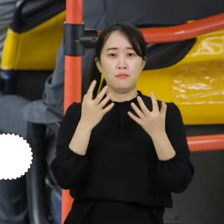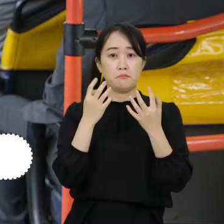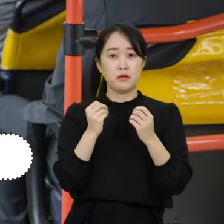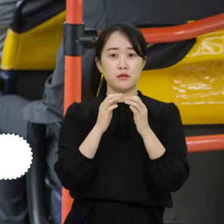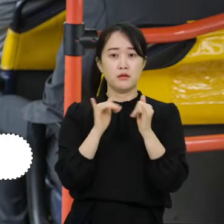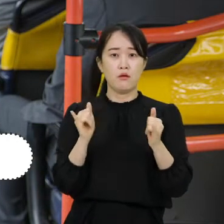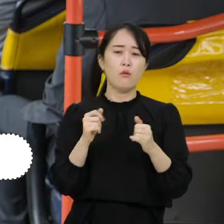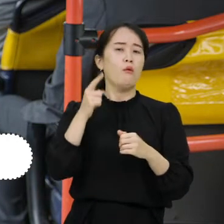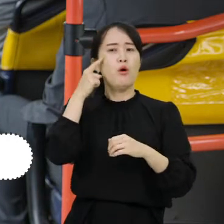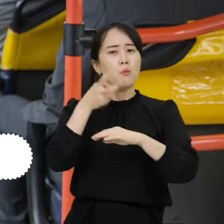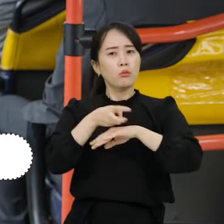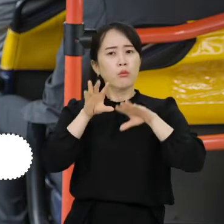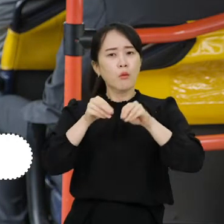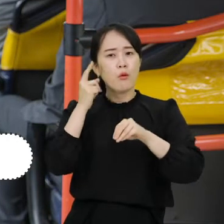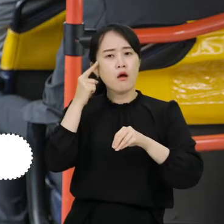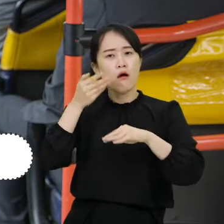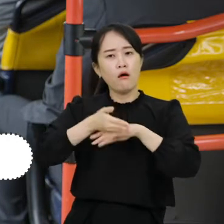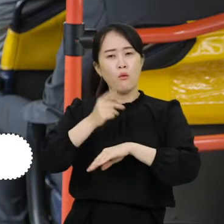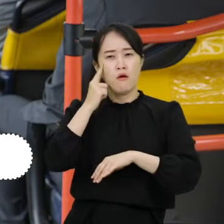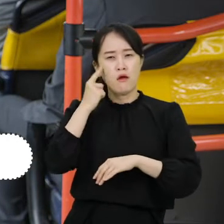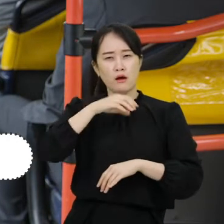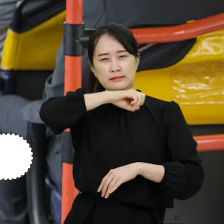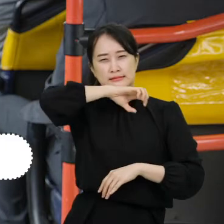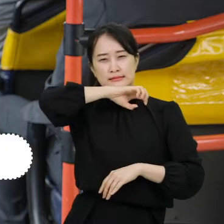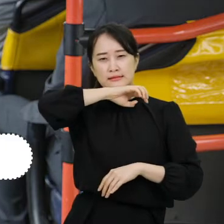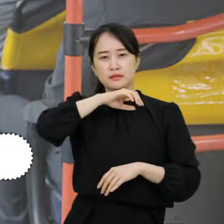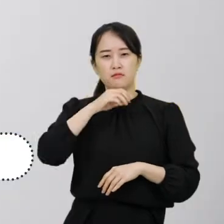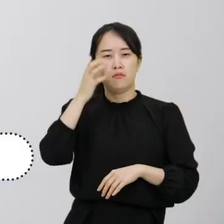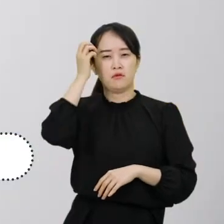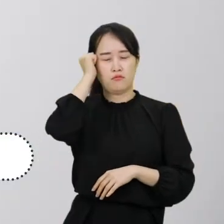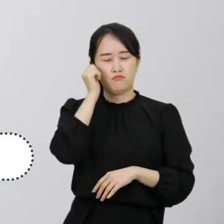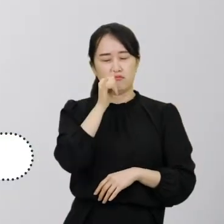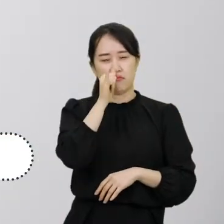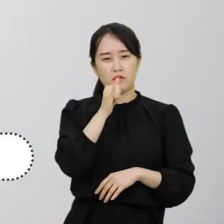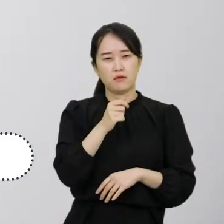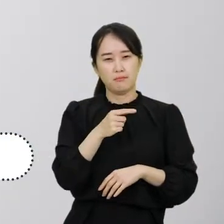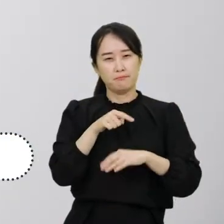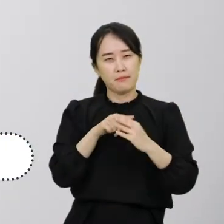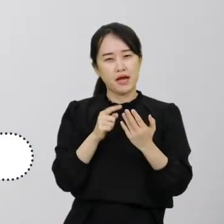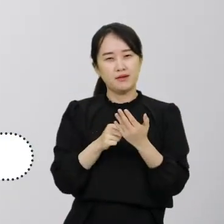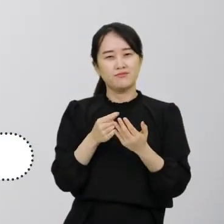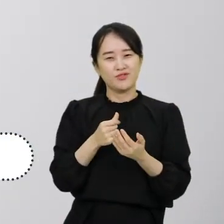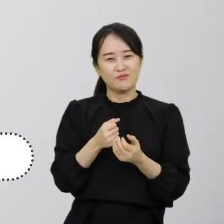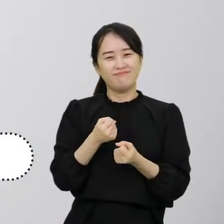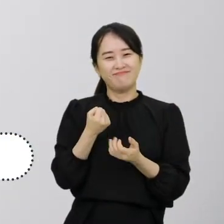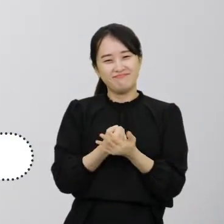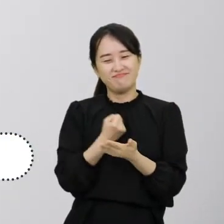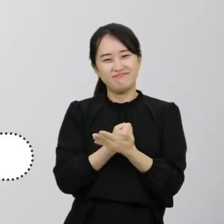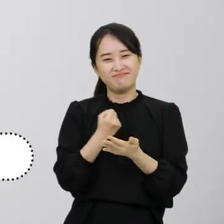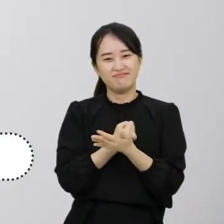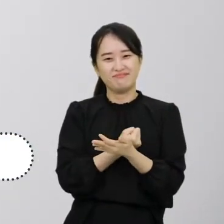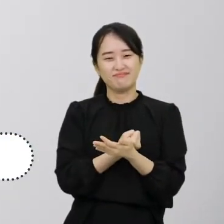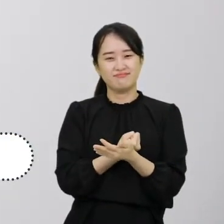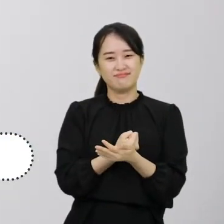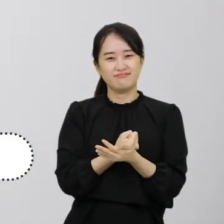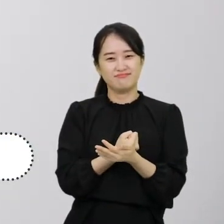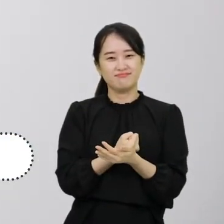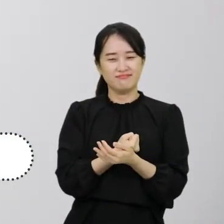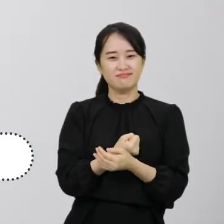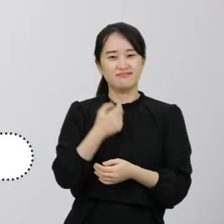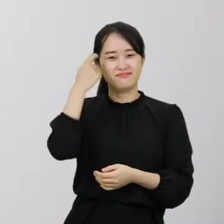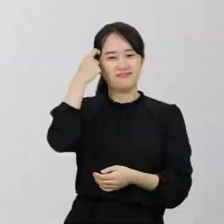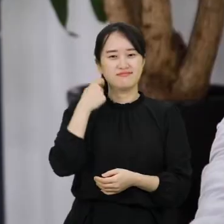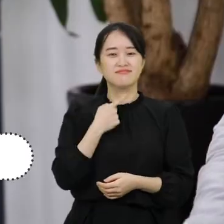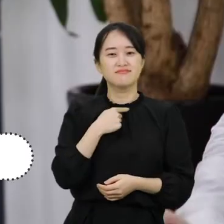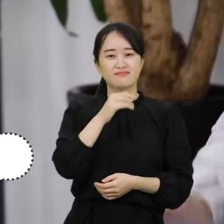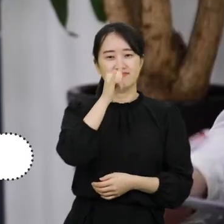차가 출발하지 않느냐고 약간 불평을 했었던 그런 기억이 있어서 많이 좀 씁쓸했던 그런 기억들을 저에게 전해준 적이